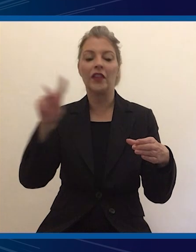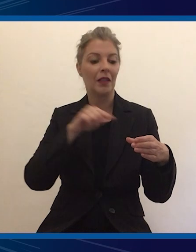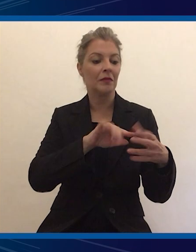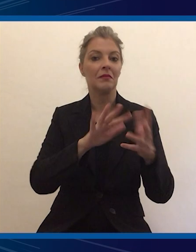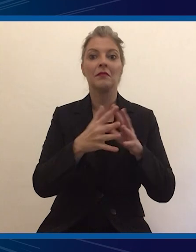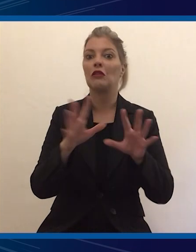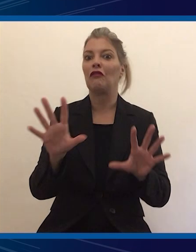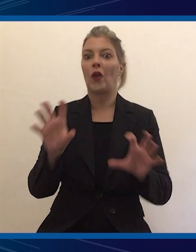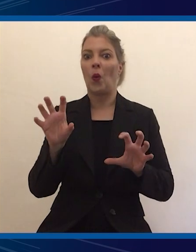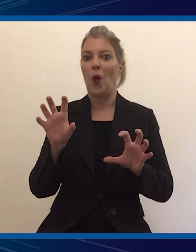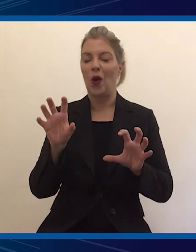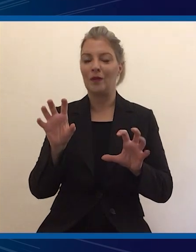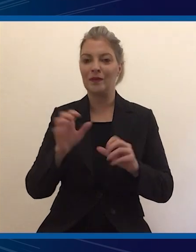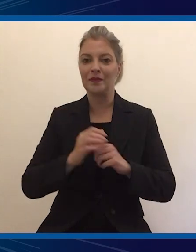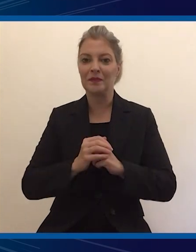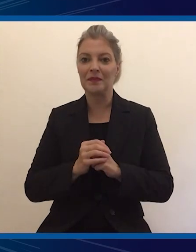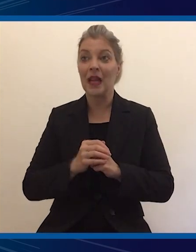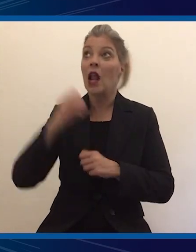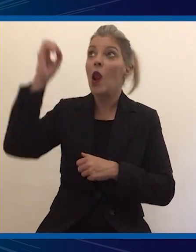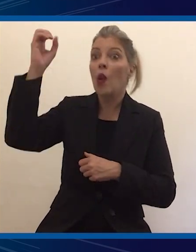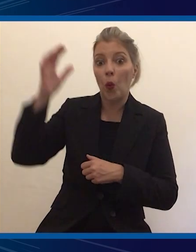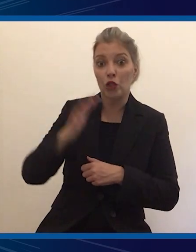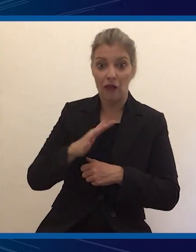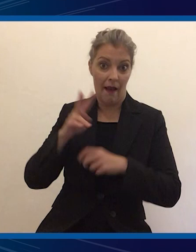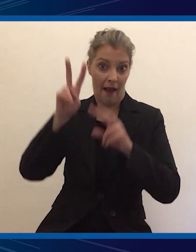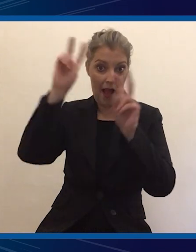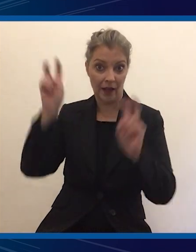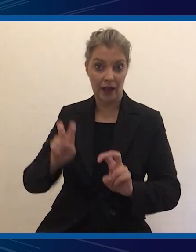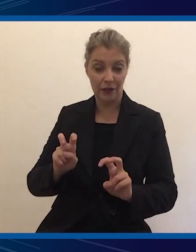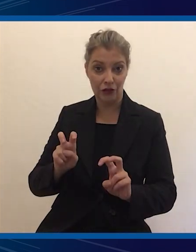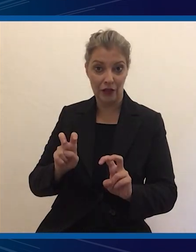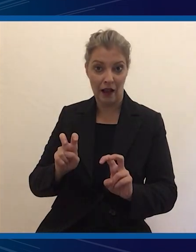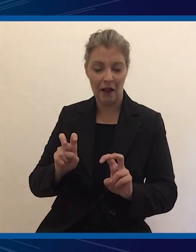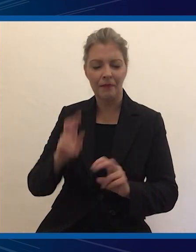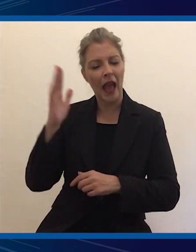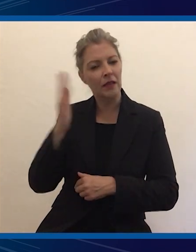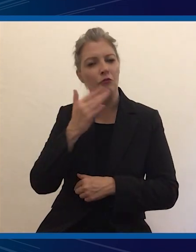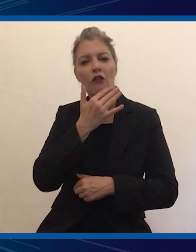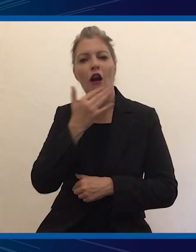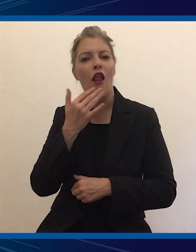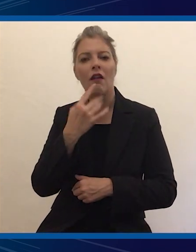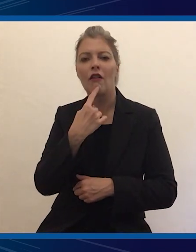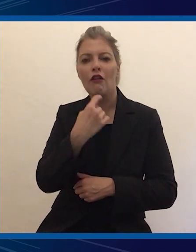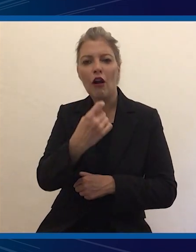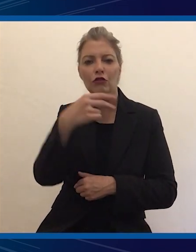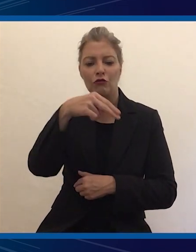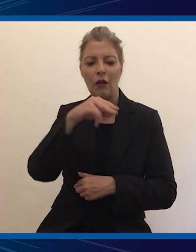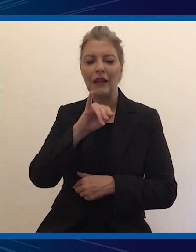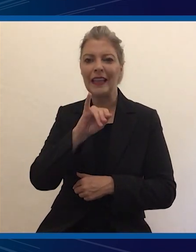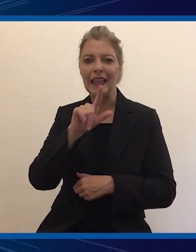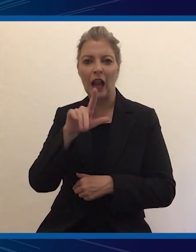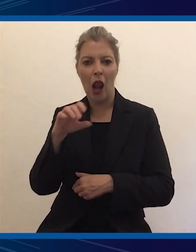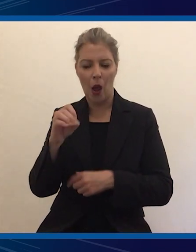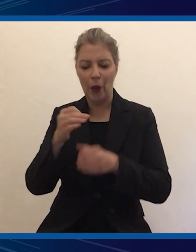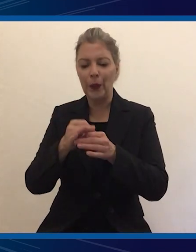Sapete che la luce è una forma di energia? Il rosso nilo, in etere etilico, assume una bellissima